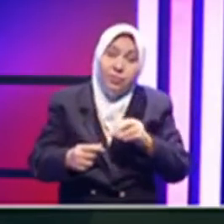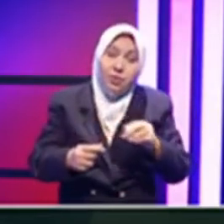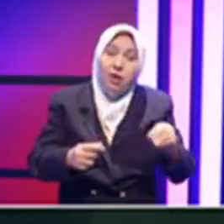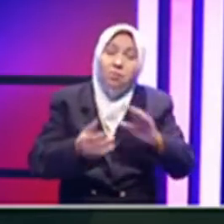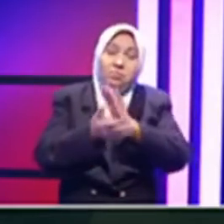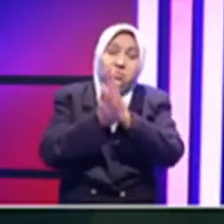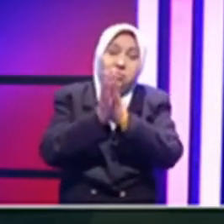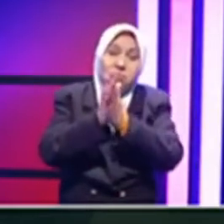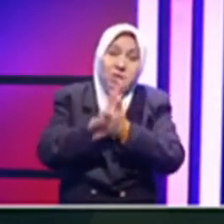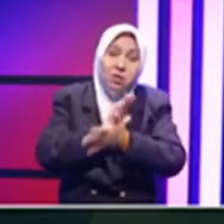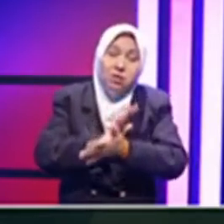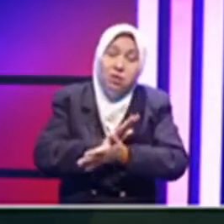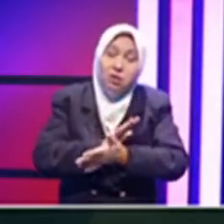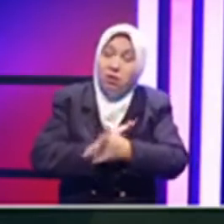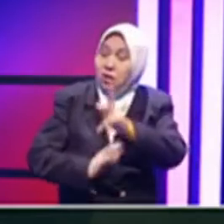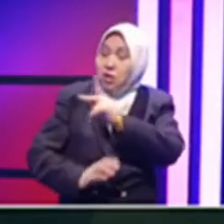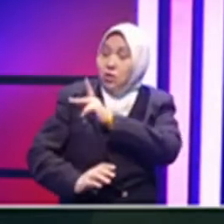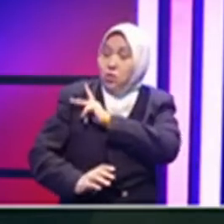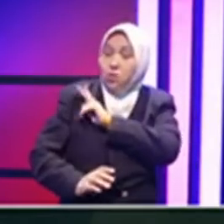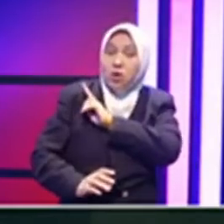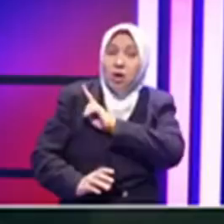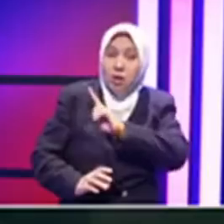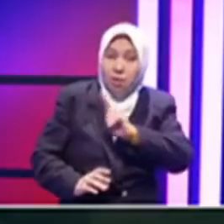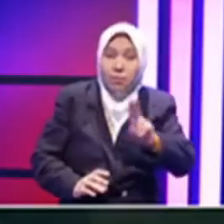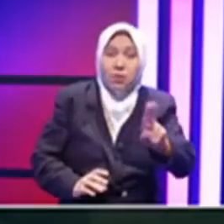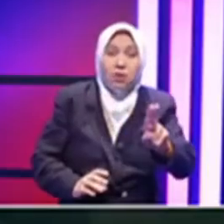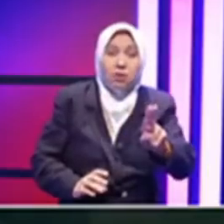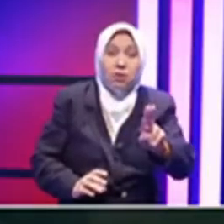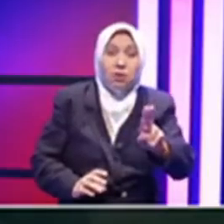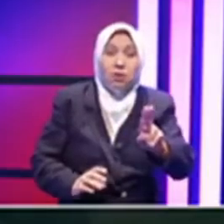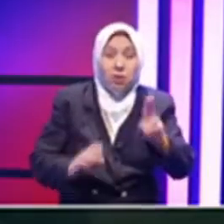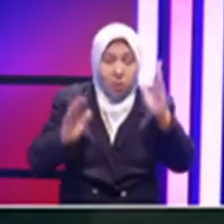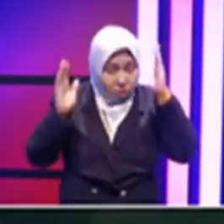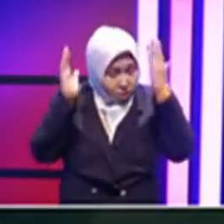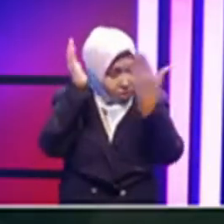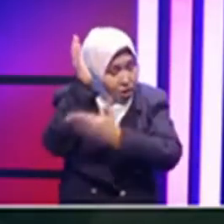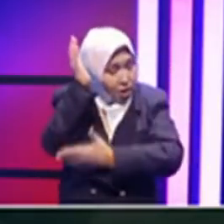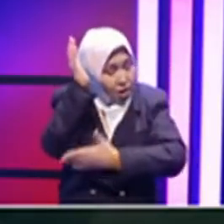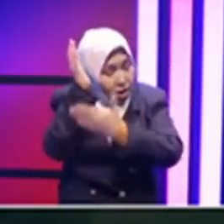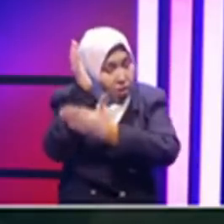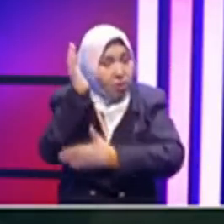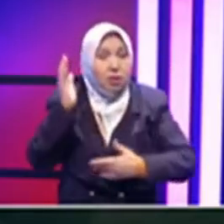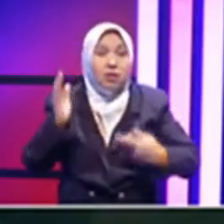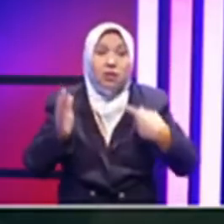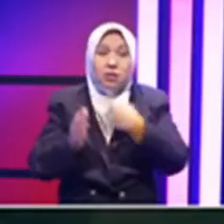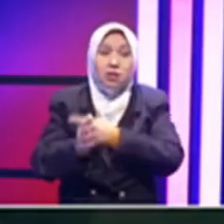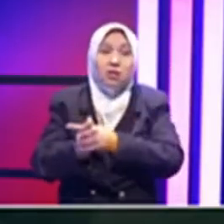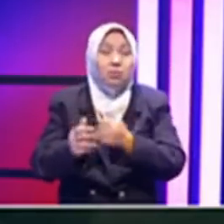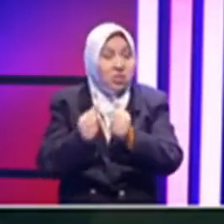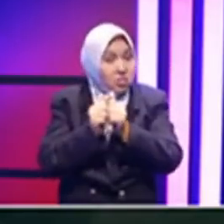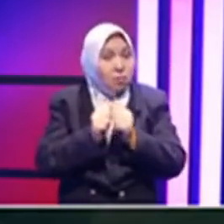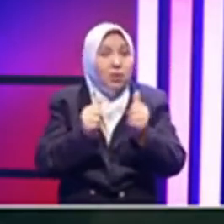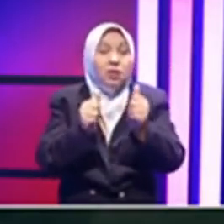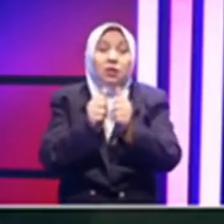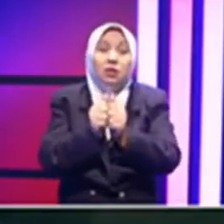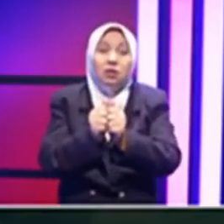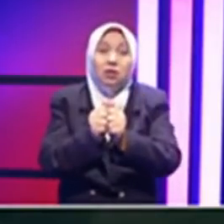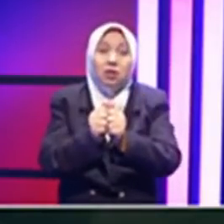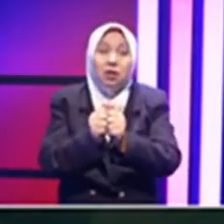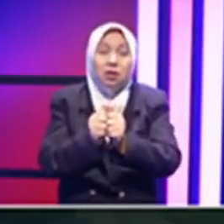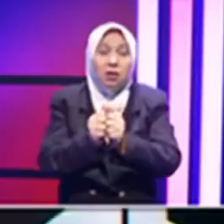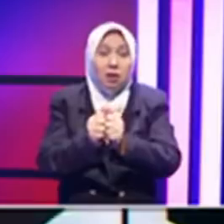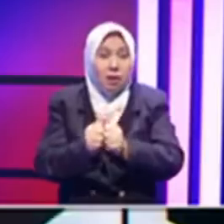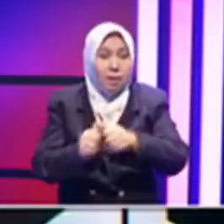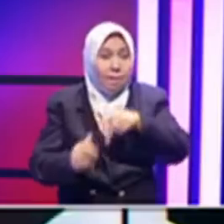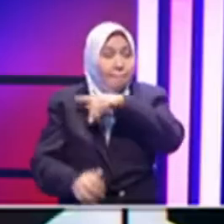sebagai ketua agama negara kita yang tercinta ini. Dan baru ini pun bersama dengan Pemaisuri Ustaz